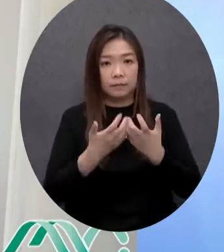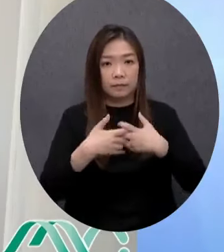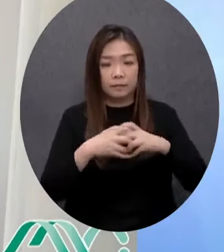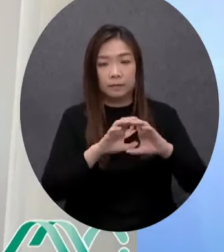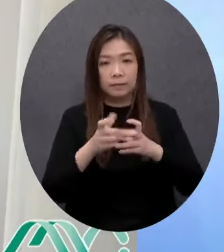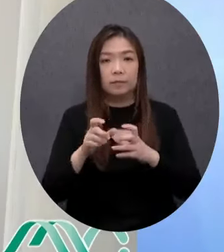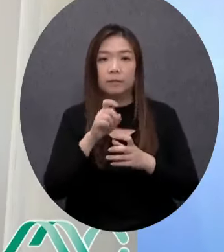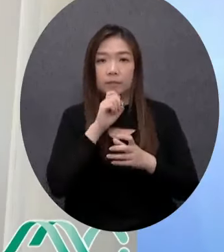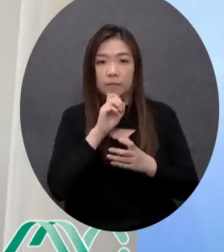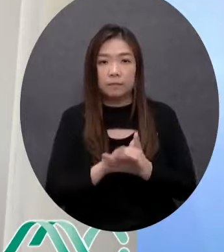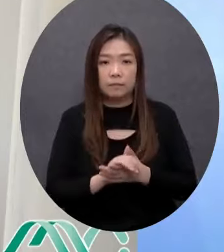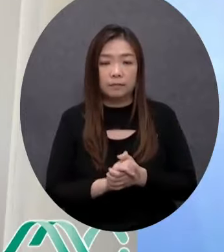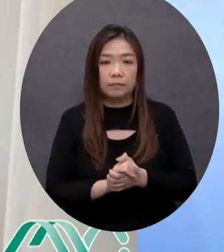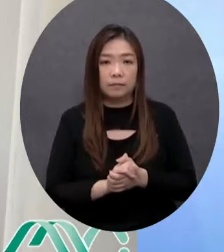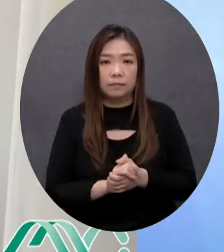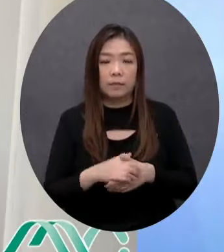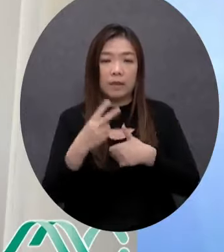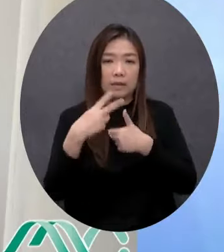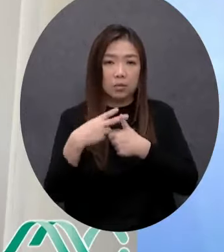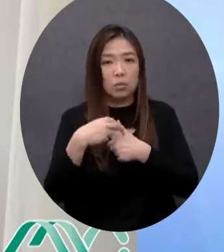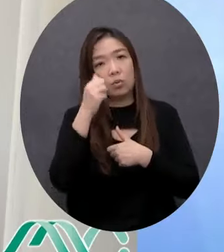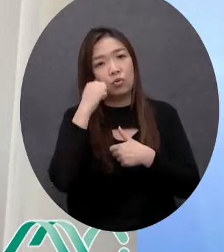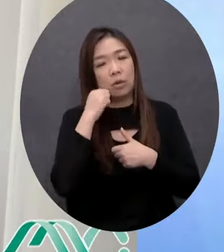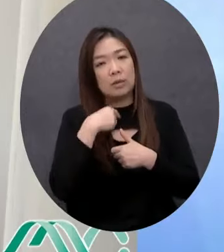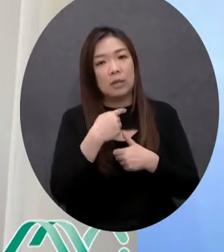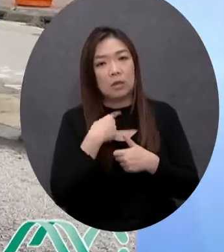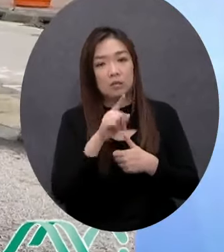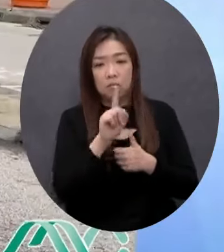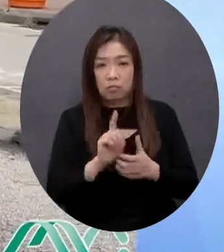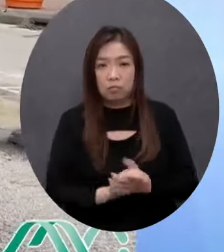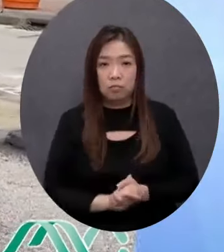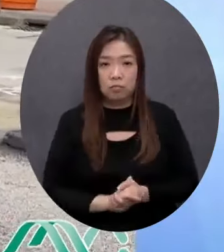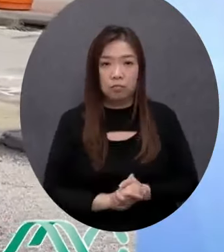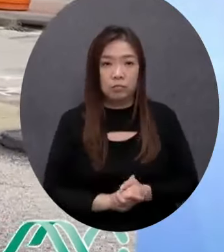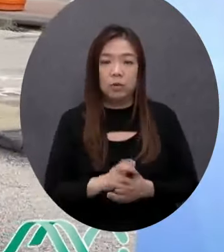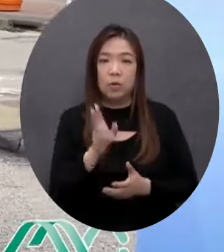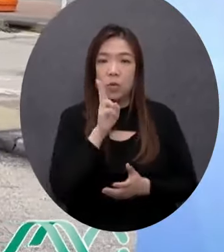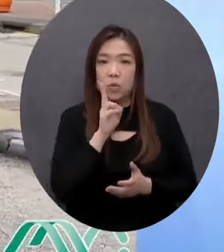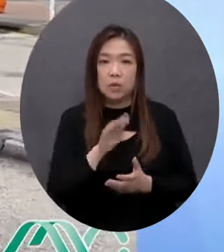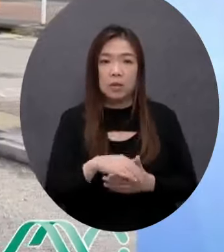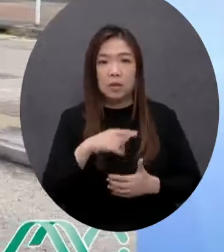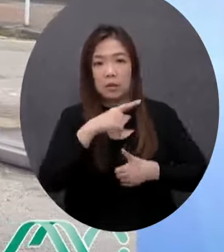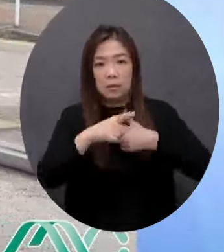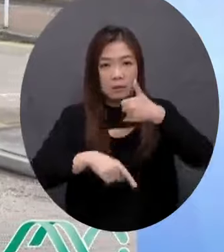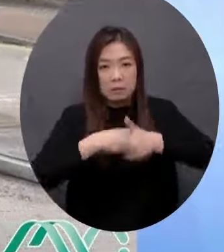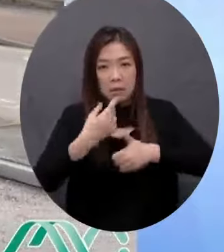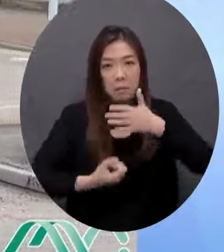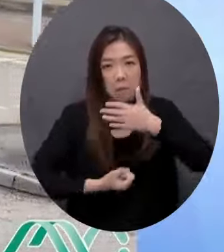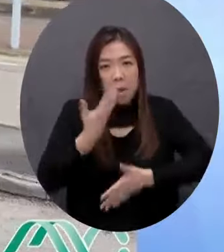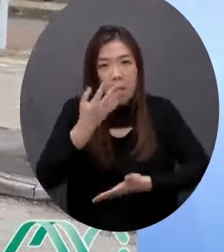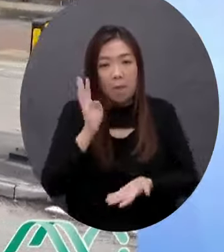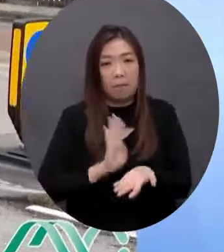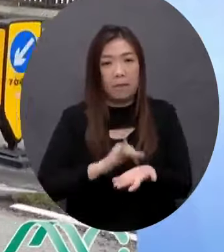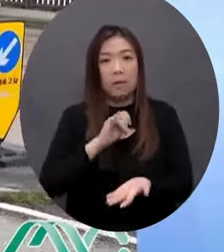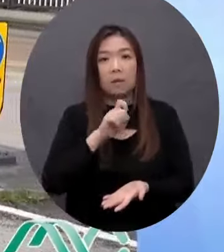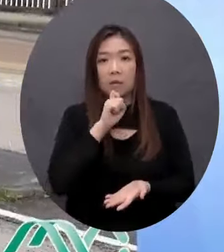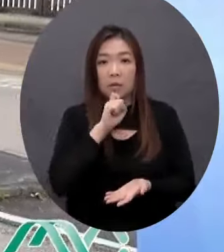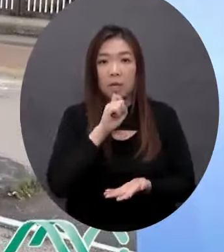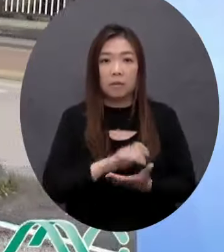構可以照顧啲長者嘅需要先啦。譬如就算身體出現咩問題咧，我哋都可